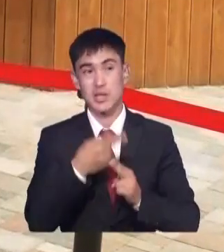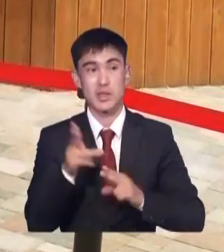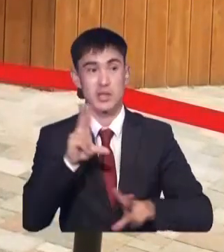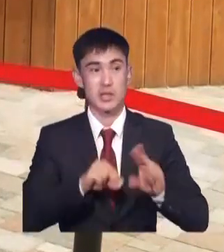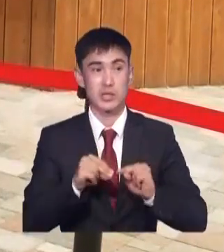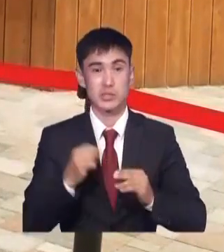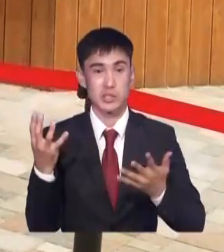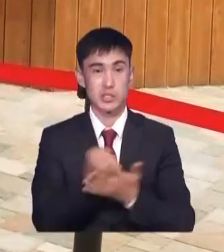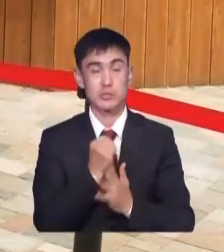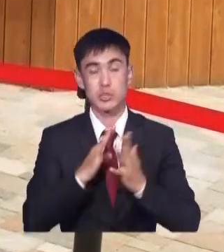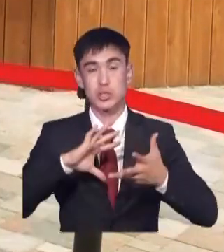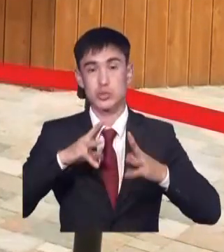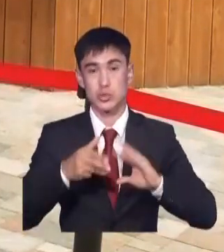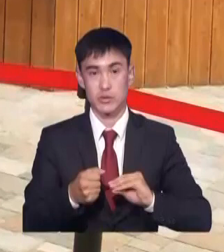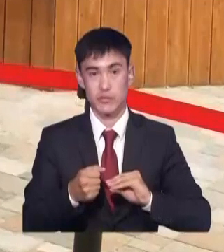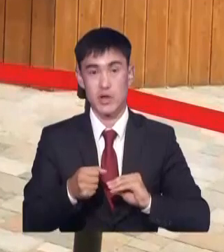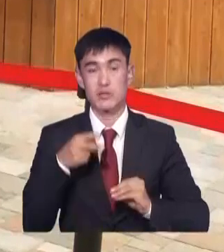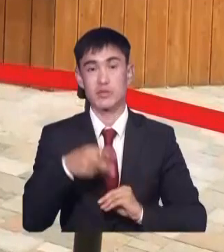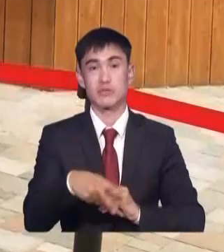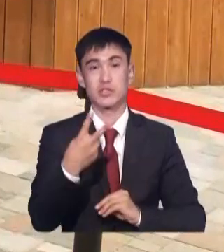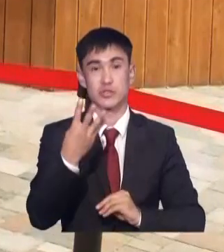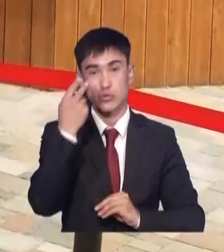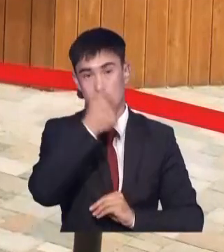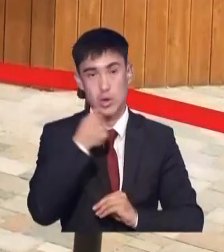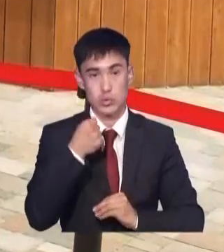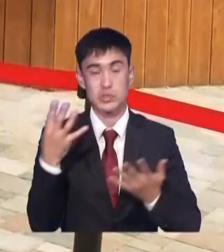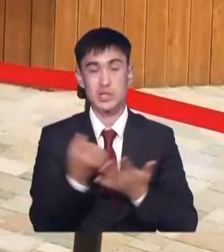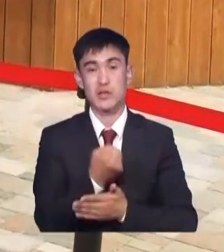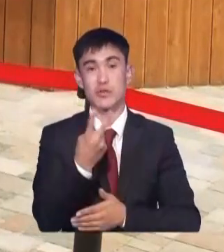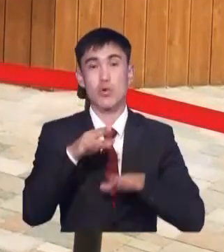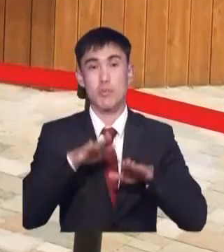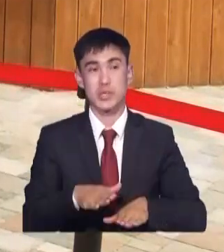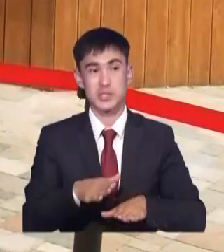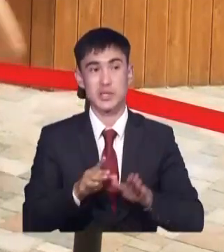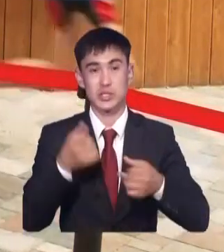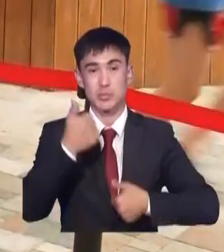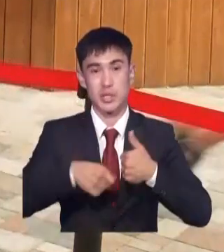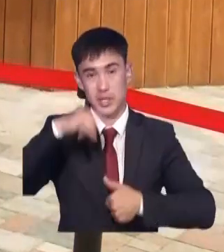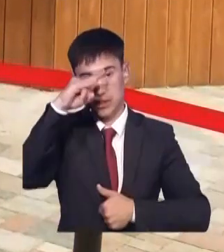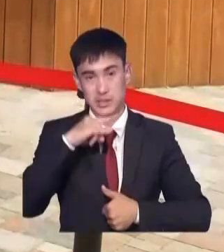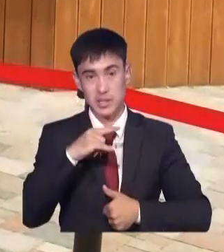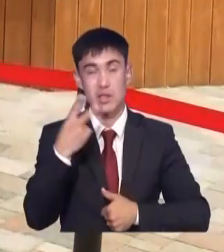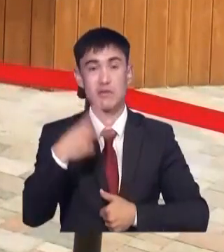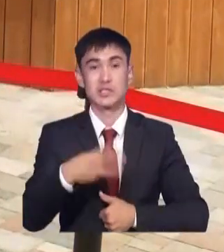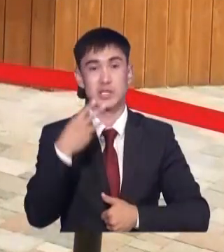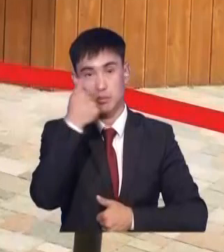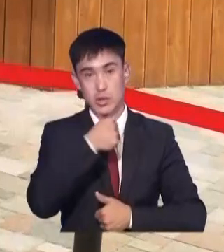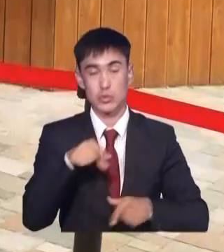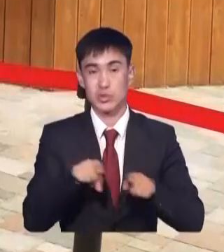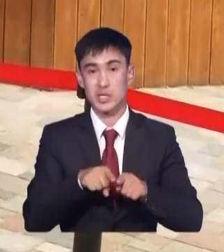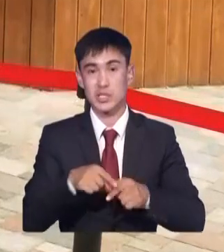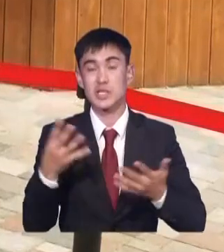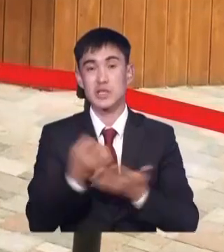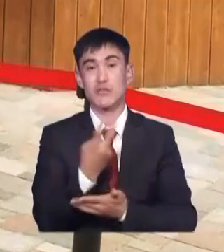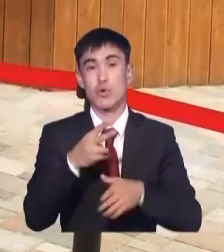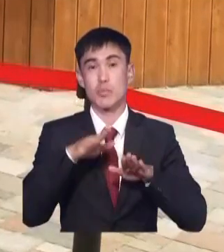надеюсь достичь значительных результатов. В 2024 году я заняла второе место на чемпионате Казахстана, а в 2023 году также заняла